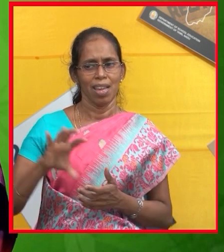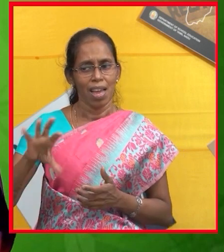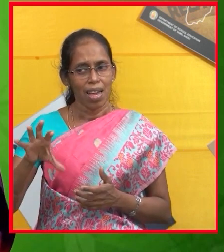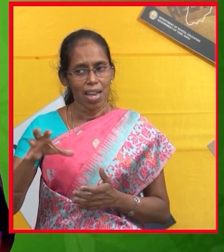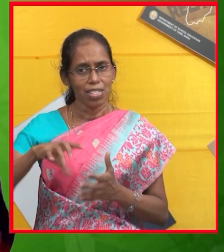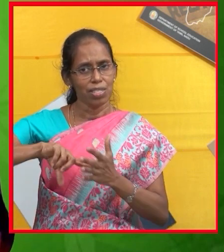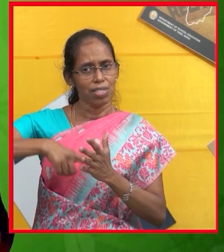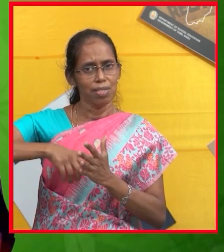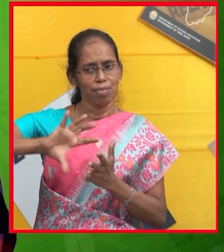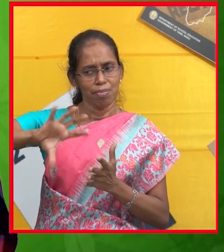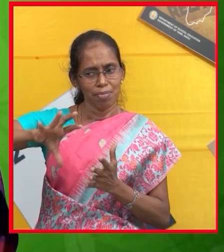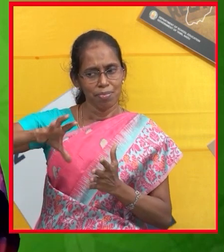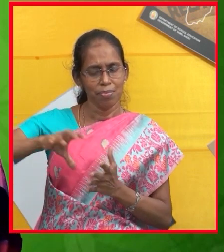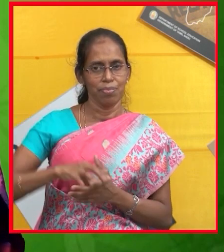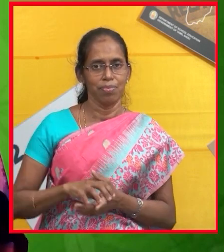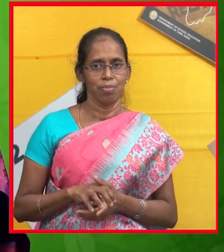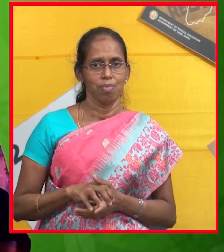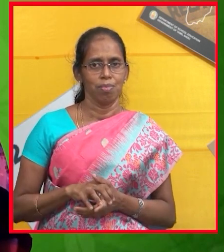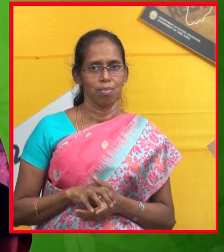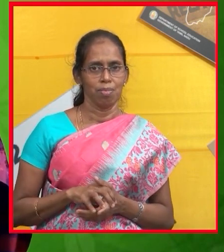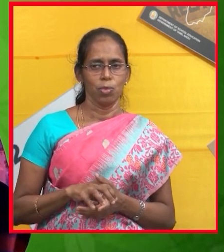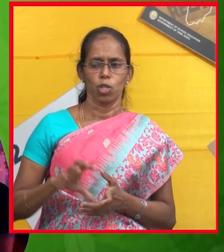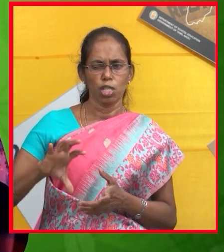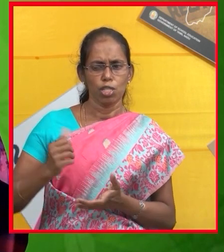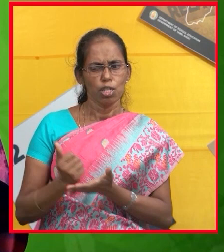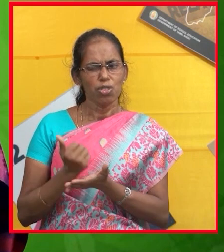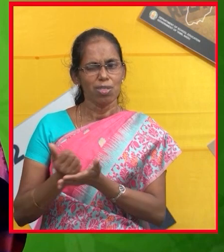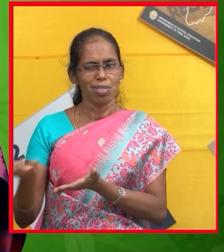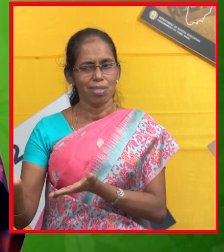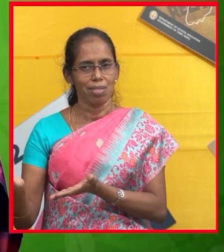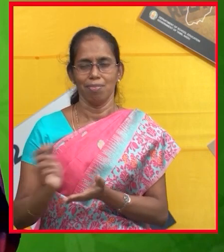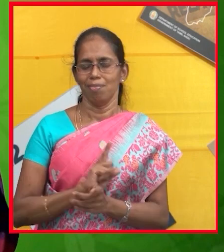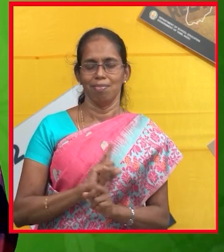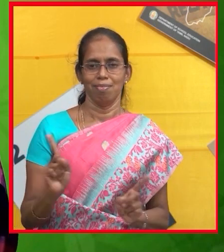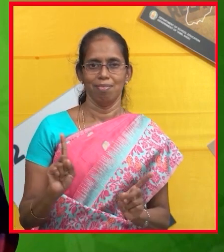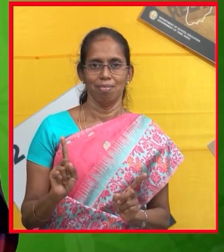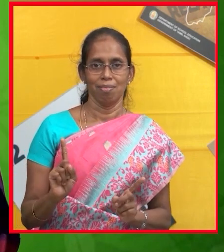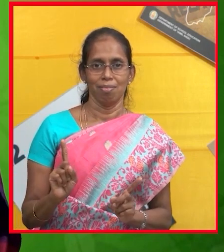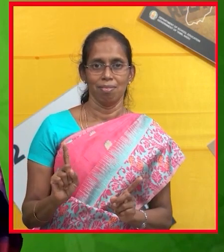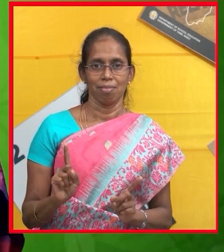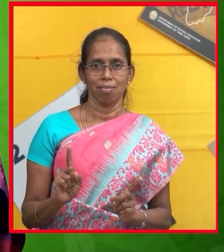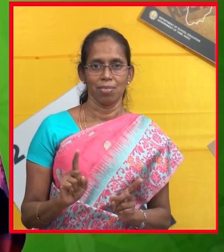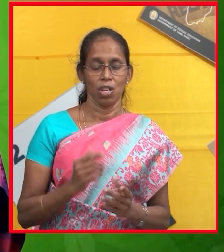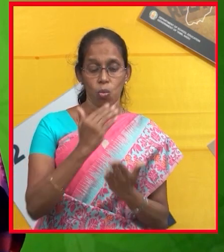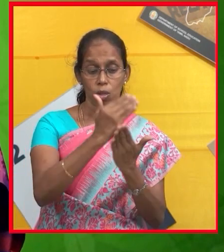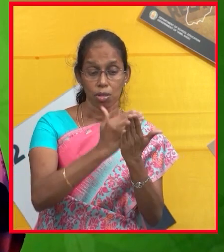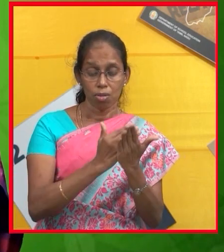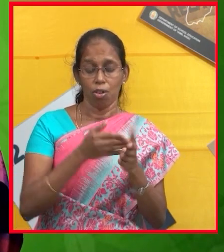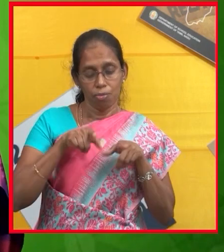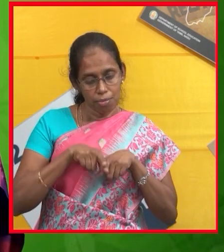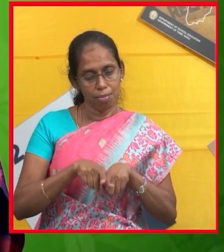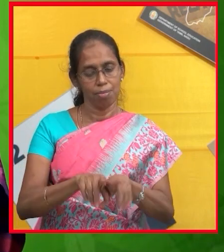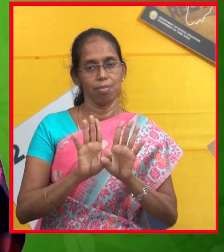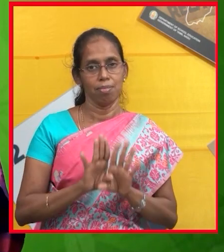அந்த காற்றினால் ஏற்படக்கூடிய சங்கடங்களை வந்து அந்த என்ஜினை வந்து அவங்க யூஸ் பண்ணினா அதுலேருந்து அவங்க என்ன செஞ்சிடலாம், மீண்டும்